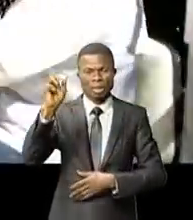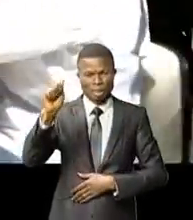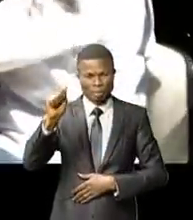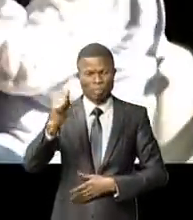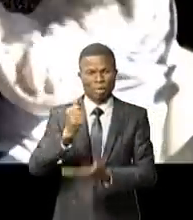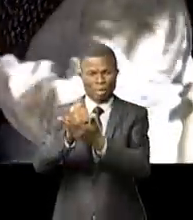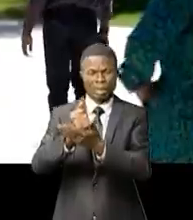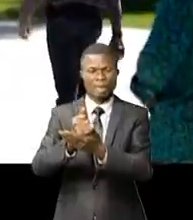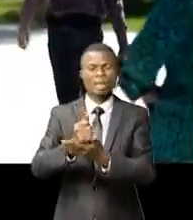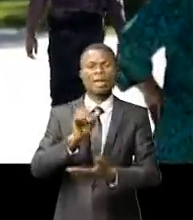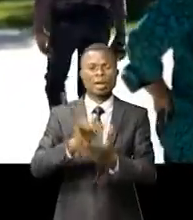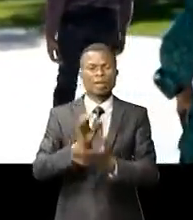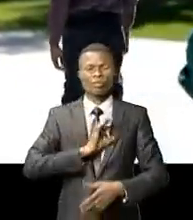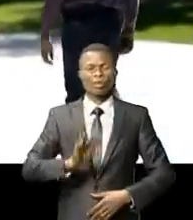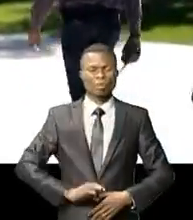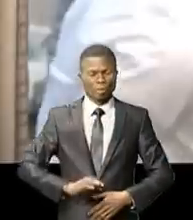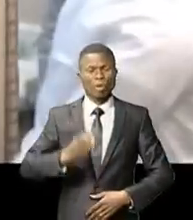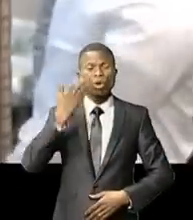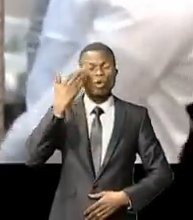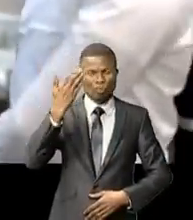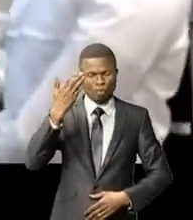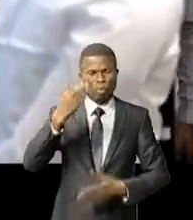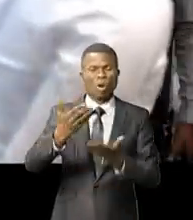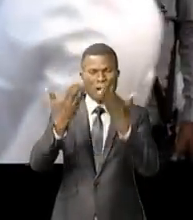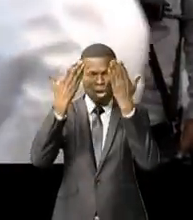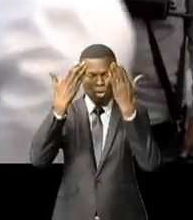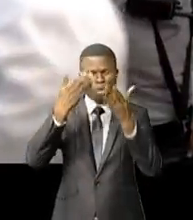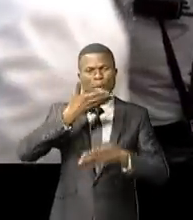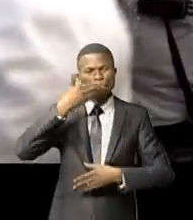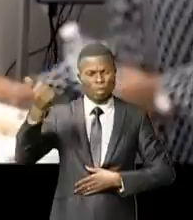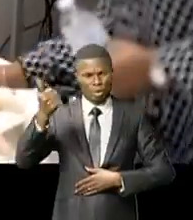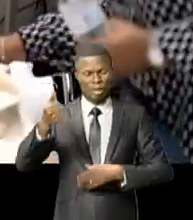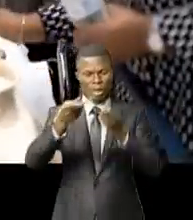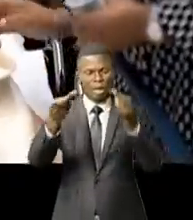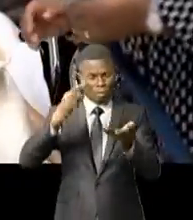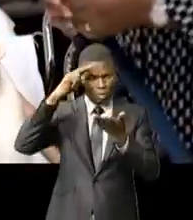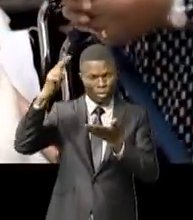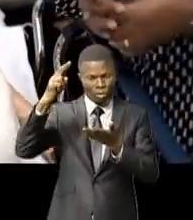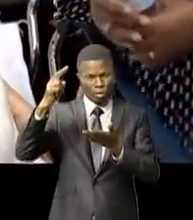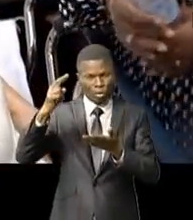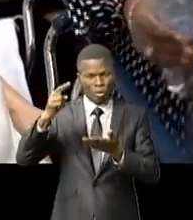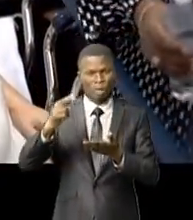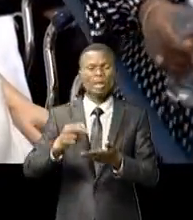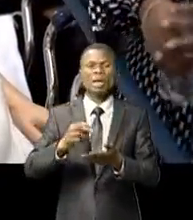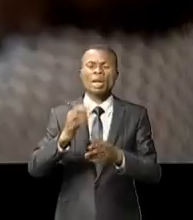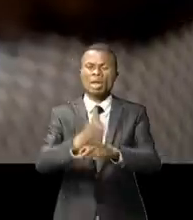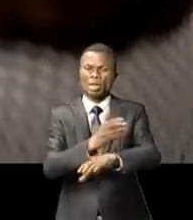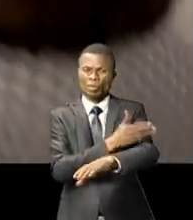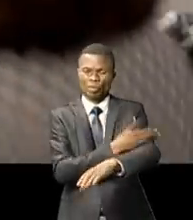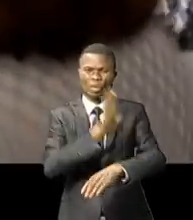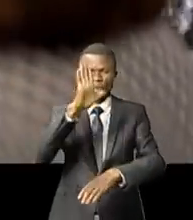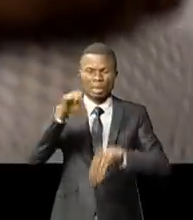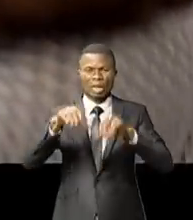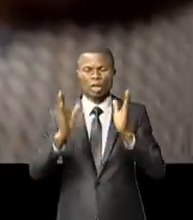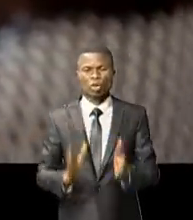à la First Lady d'apprécier le niveau d'apprentissage et le cadre universitaire dans lequel évoluent les boursiers.